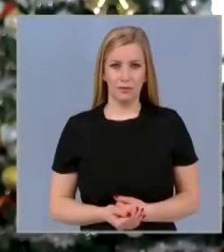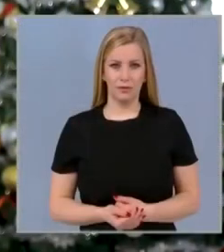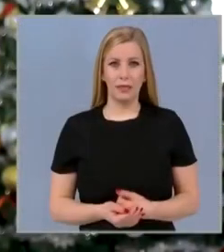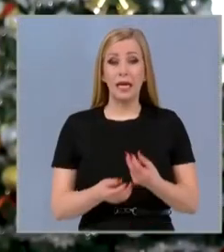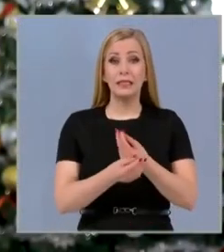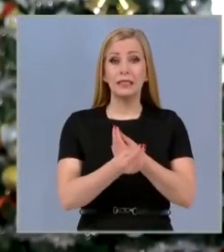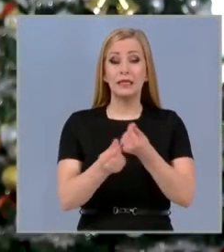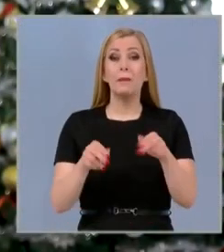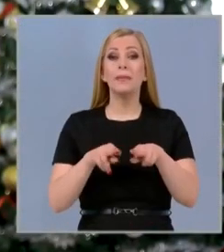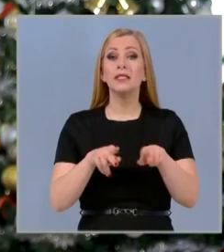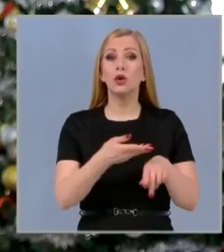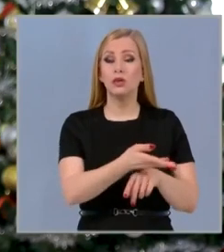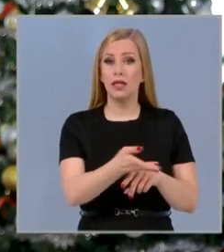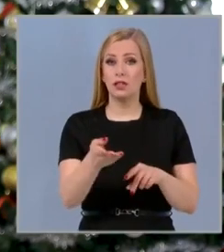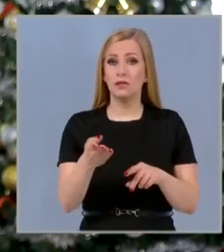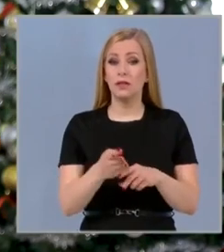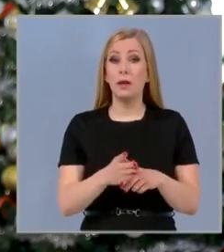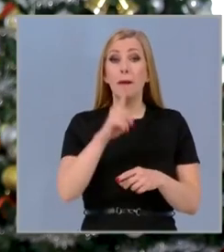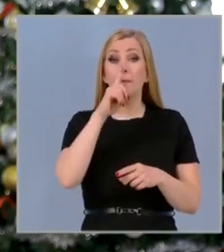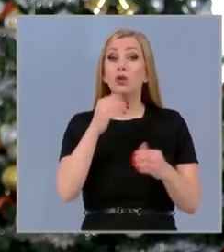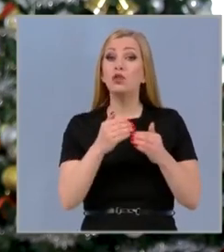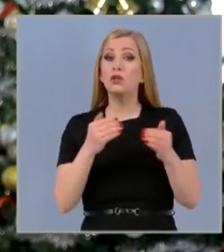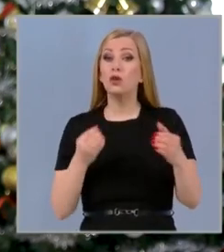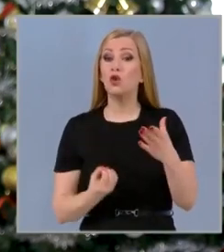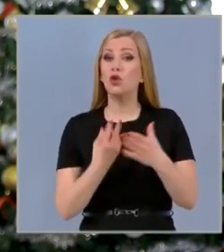Скъпи съотечественици, минути не делят от новата